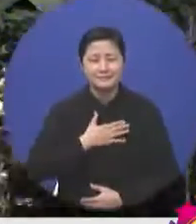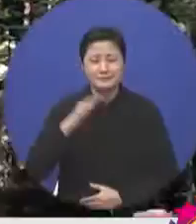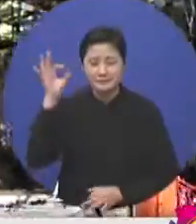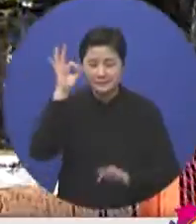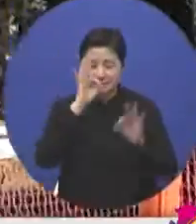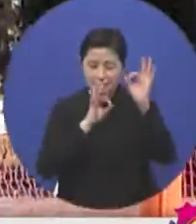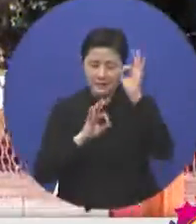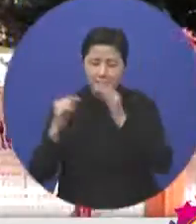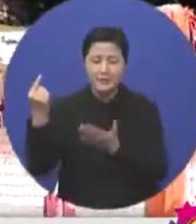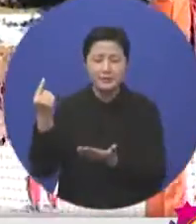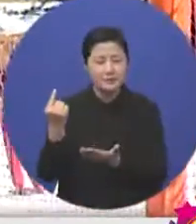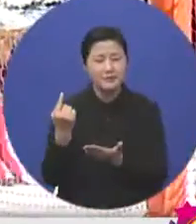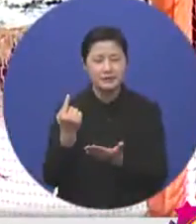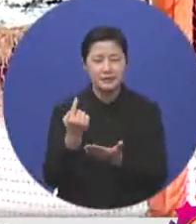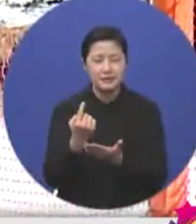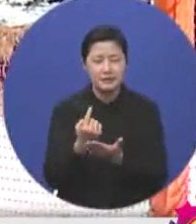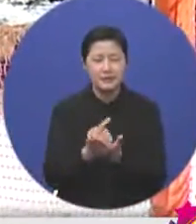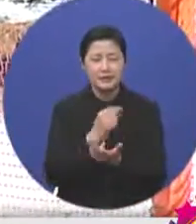나를 찾아오